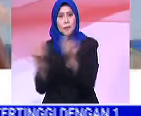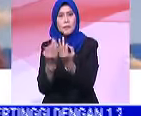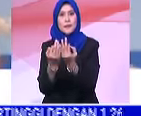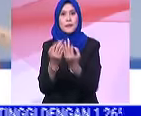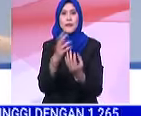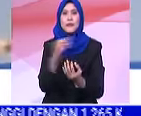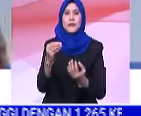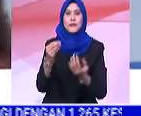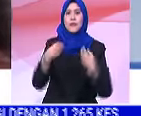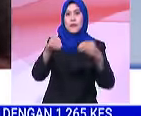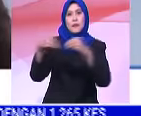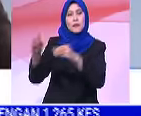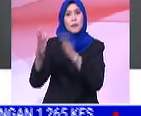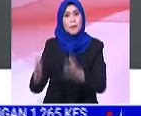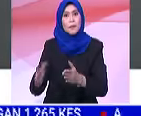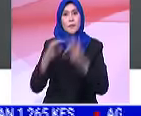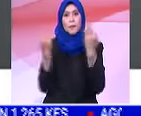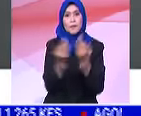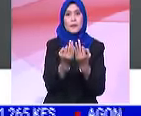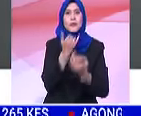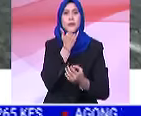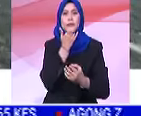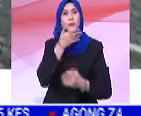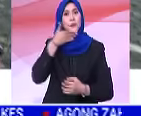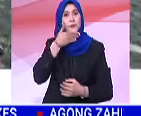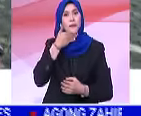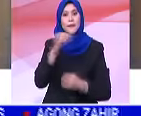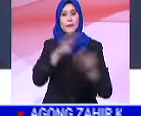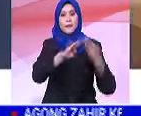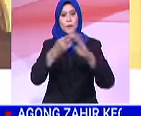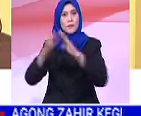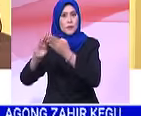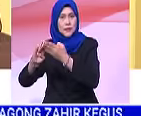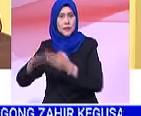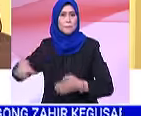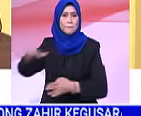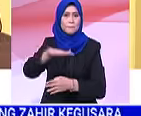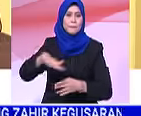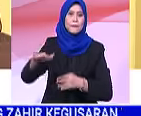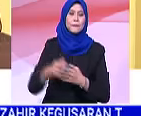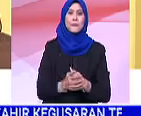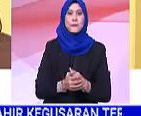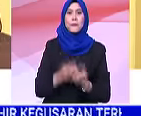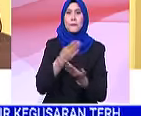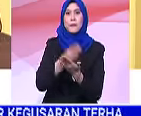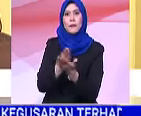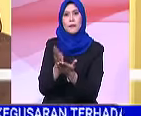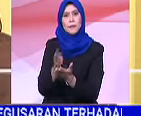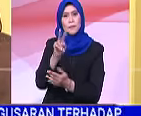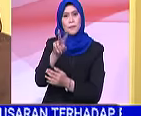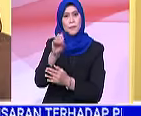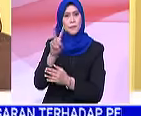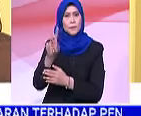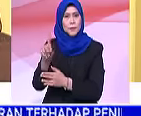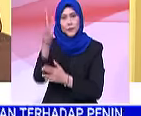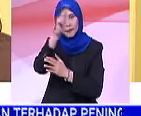mangsa pemberdagangan orang, keluarga, pesalah muda serta komuniti rentan. Dalam belanjawan 2021,